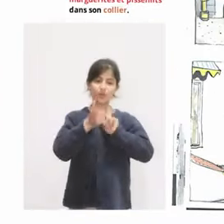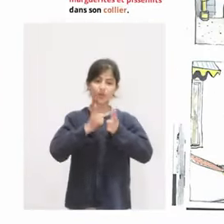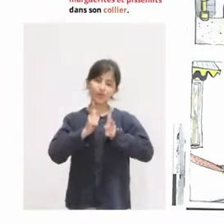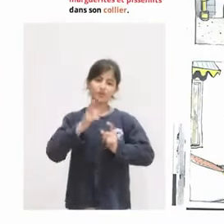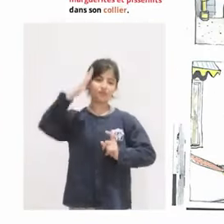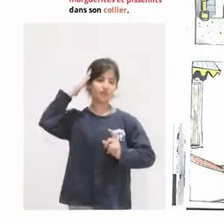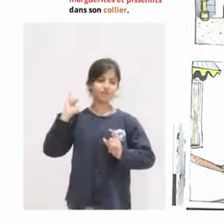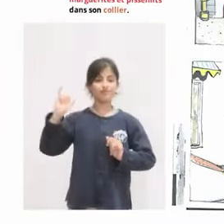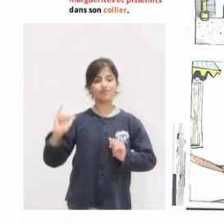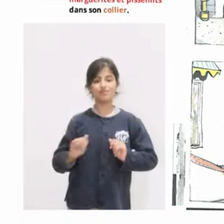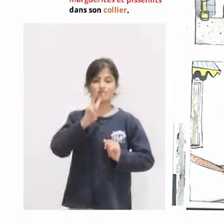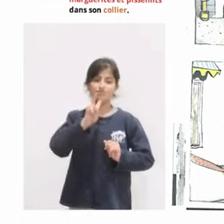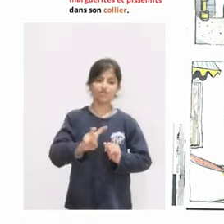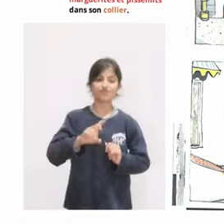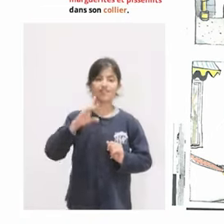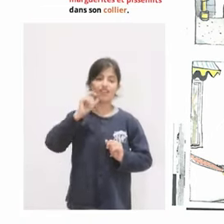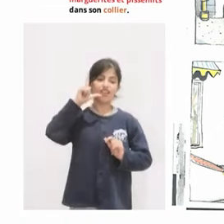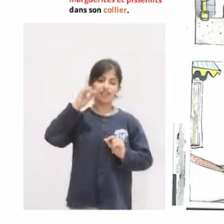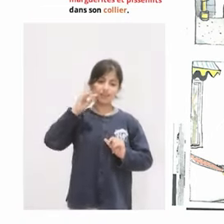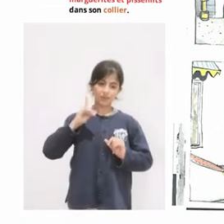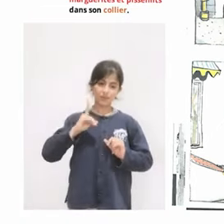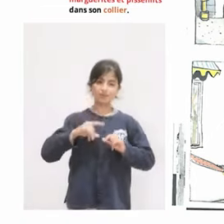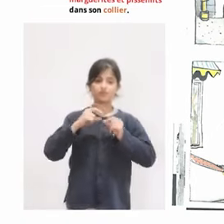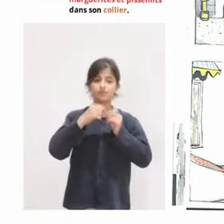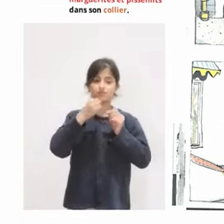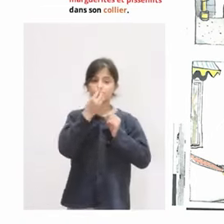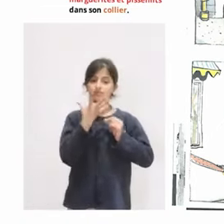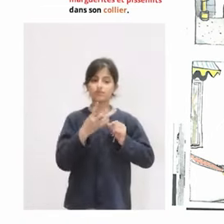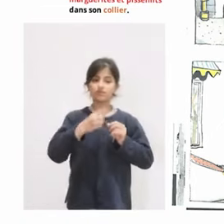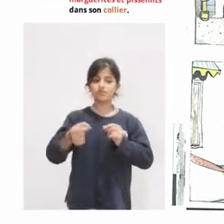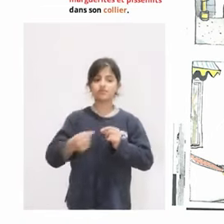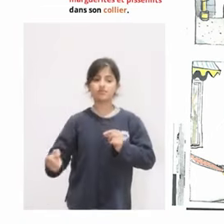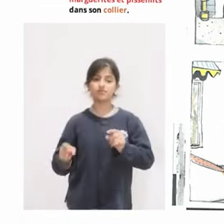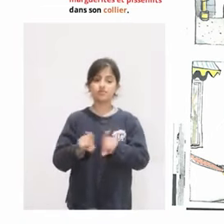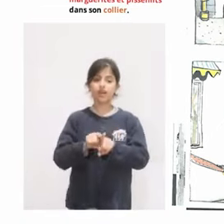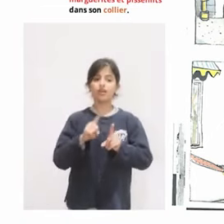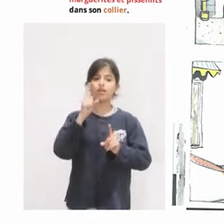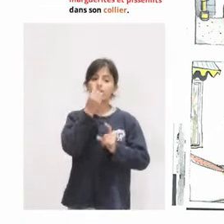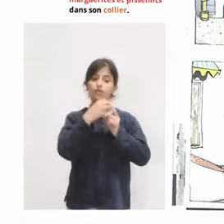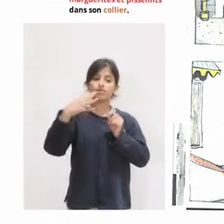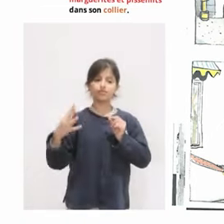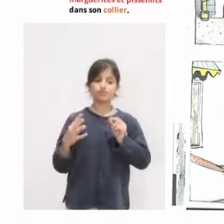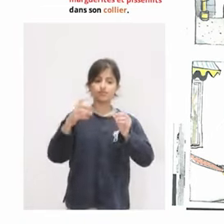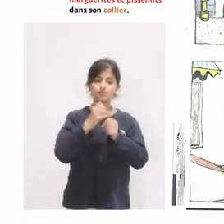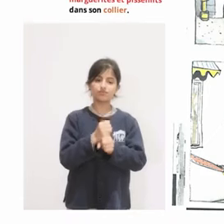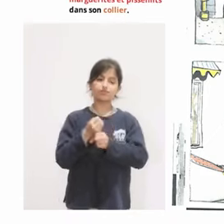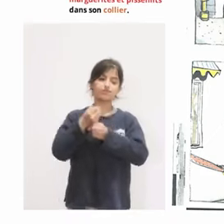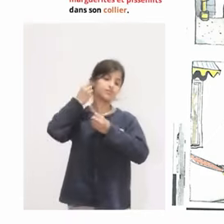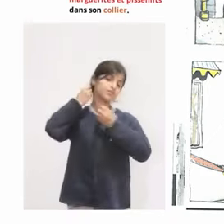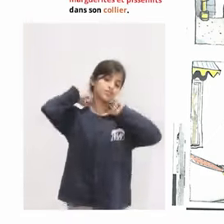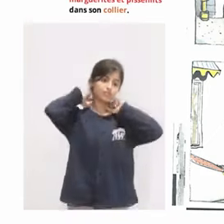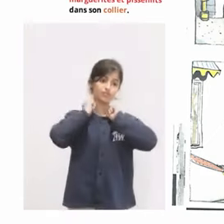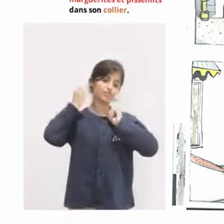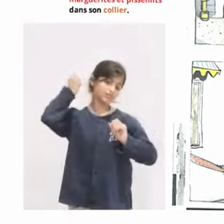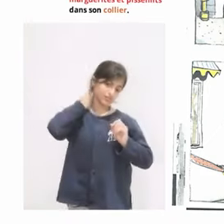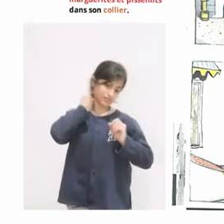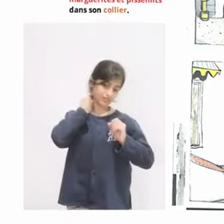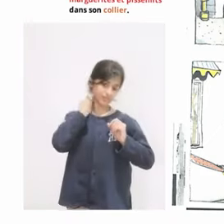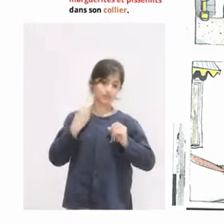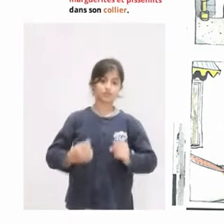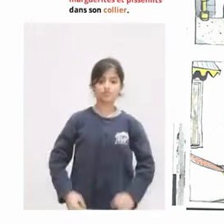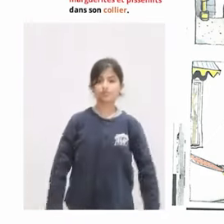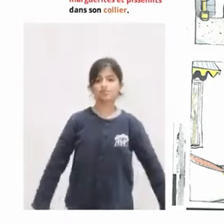saluer. Pendant ce temps, Yasmine, émerveillée par son chien, lui met quelques marguerites et pissenlits dans